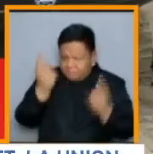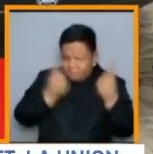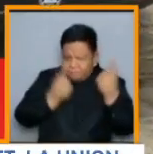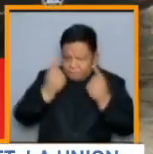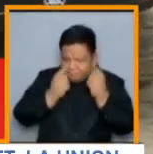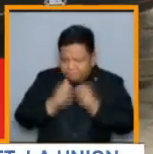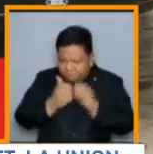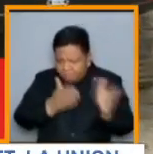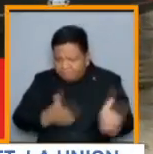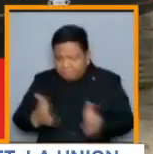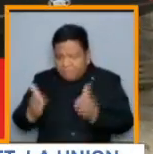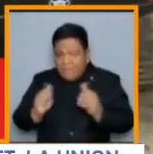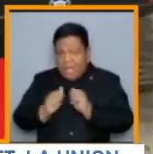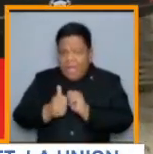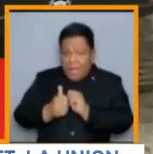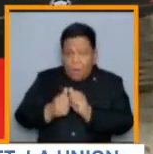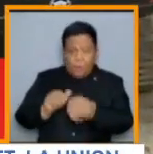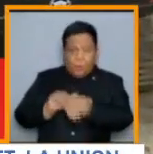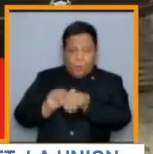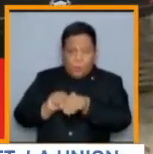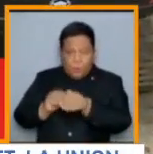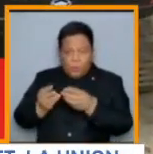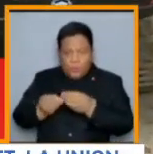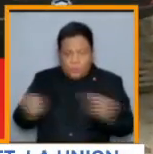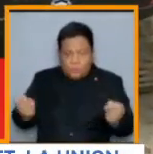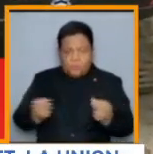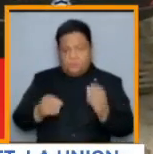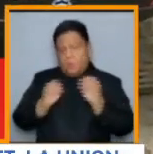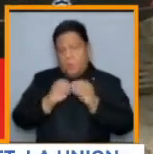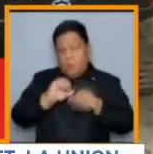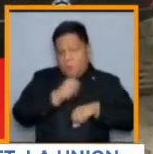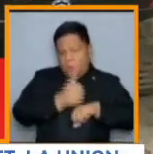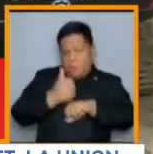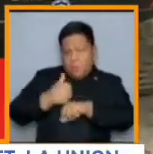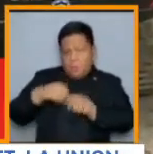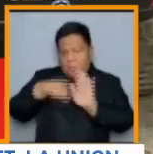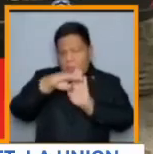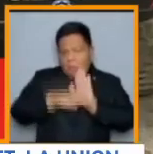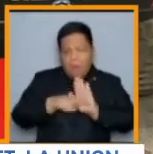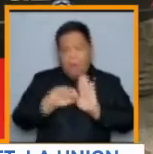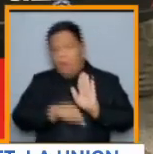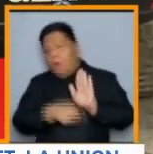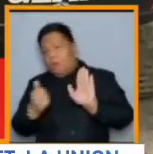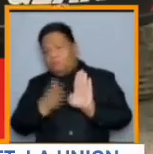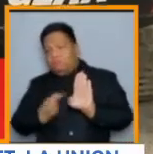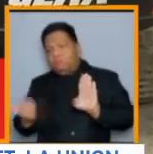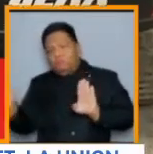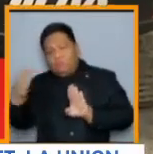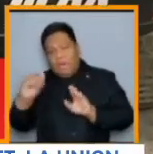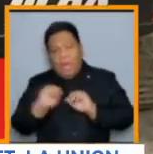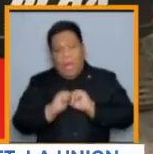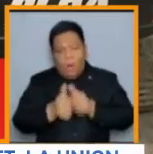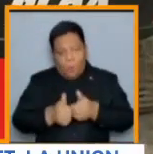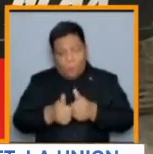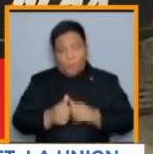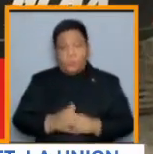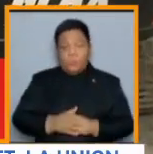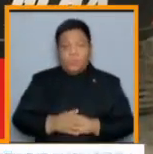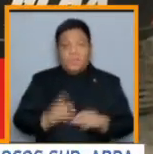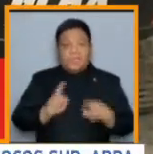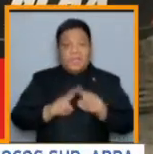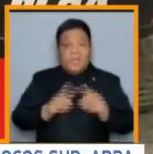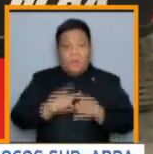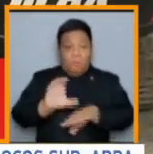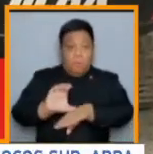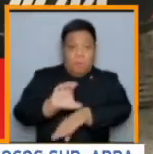pagsasara. Inaayos pa raw nila ang listahan ng pwedeng mga alternatibong ruta. Ang mga cargo container pwede raw